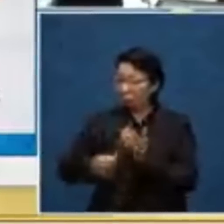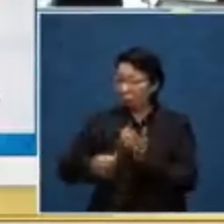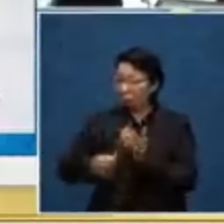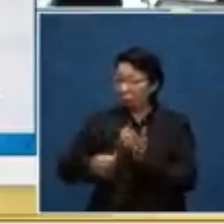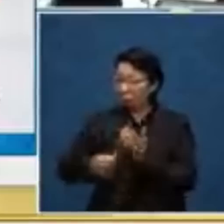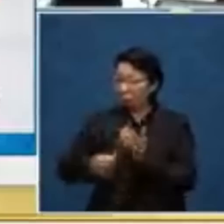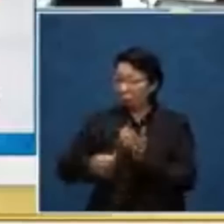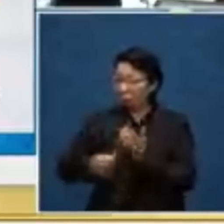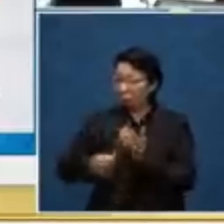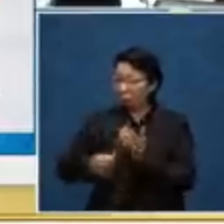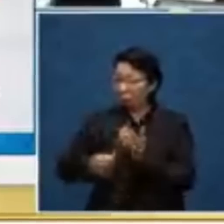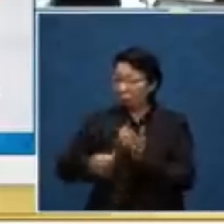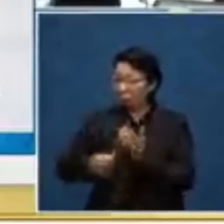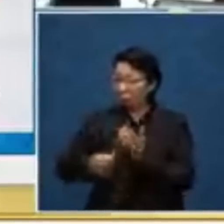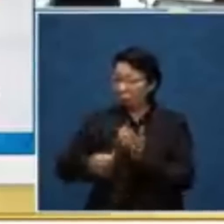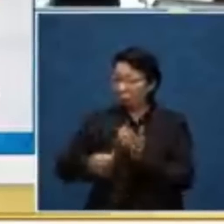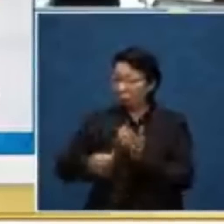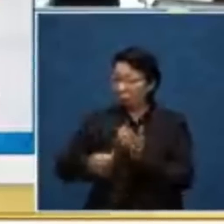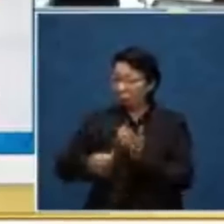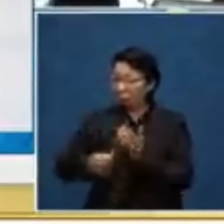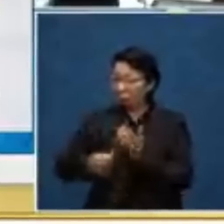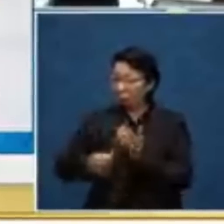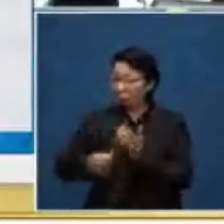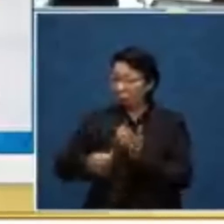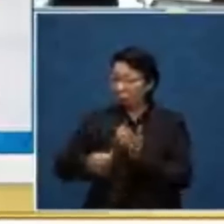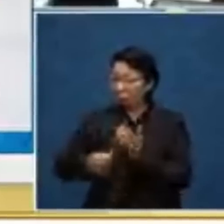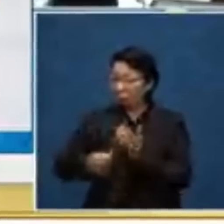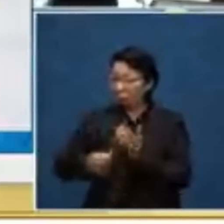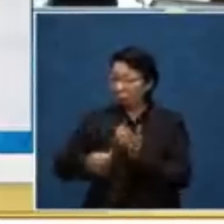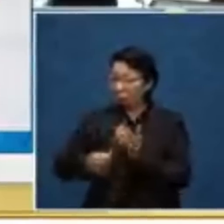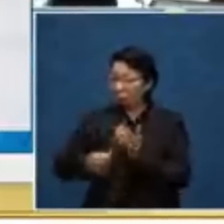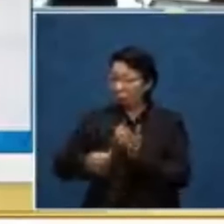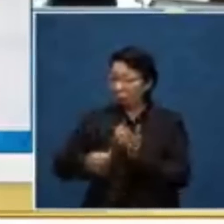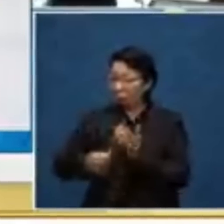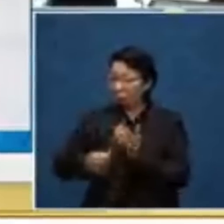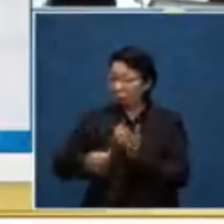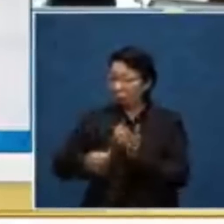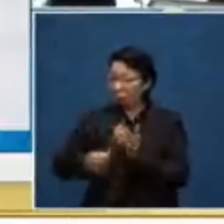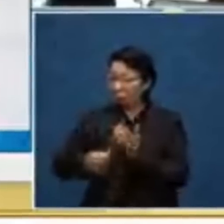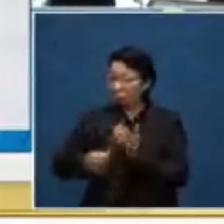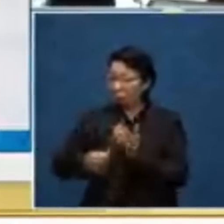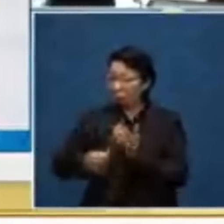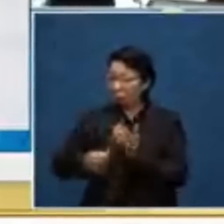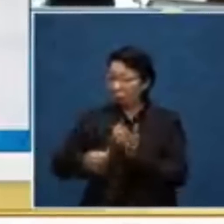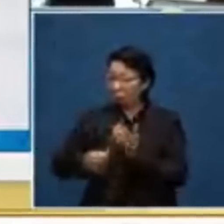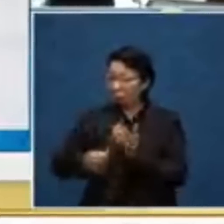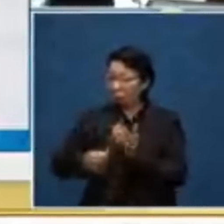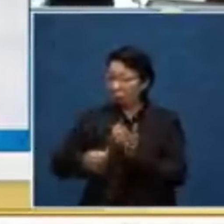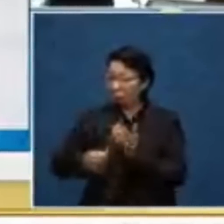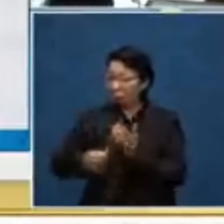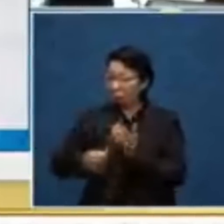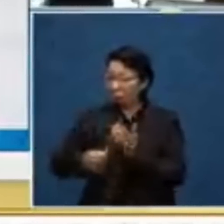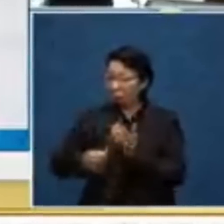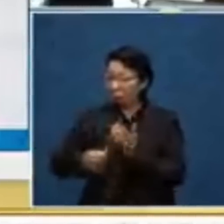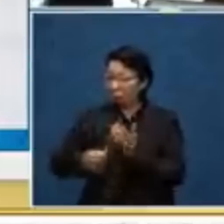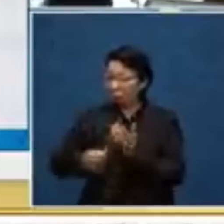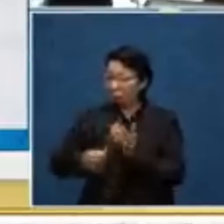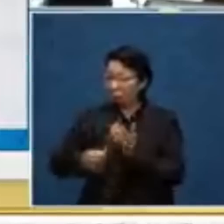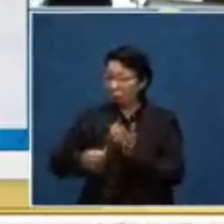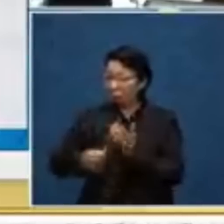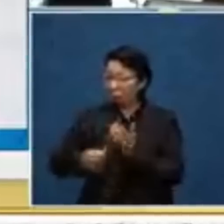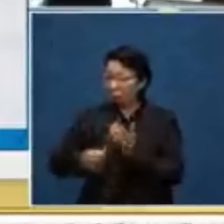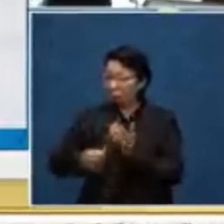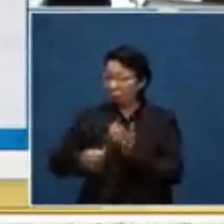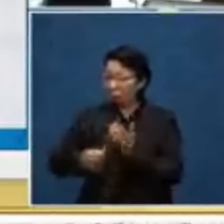อยู่ในพื้นที่ที่ต่อเนื่องและติดกันทั้งหมดอยู่บนที่ดิน62ไร่ในนิคมอุตสาหกรรมไฮเทคกบิลบุ